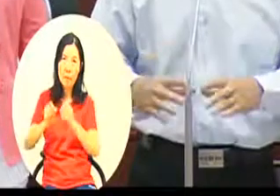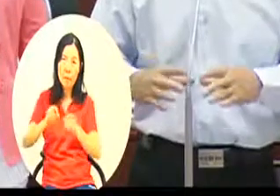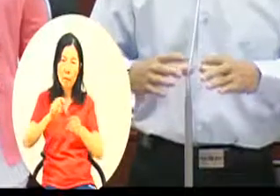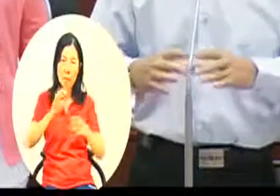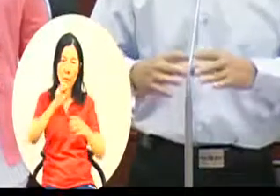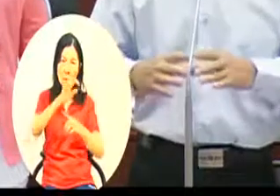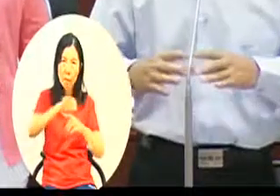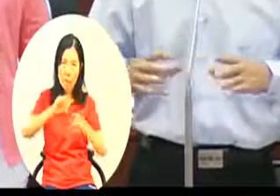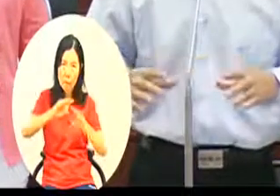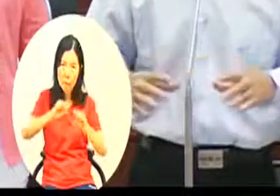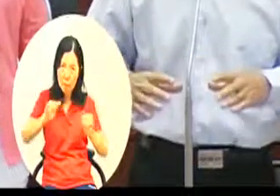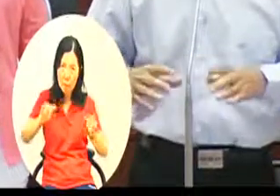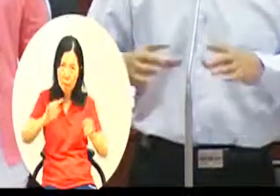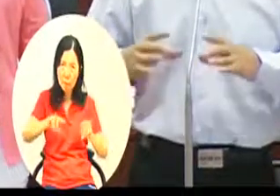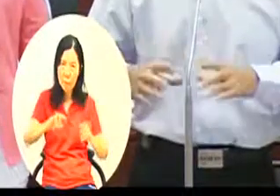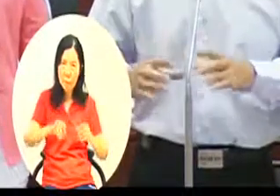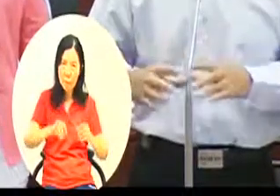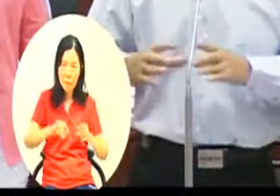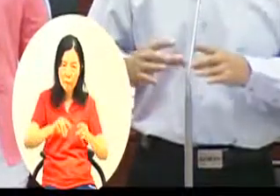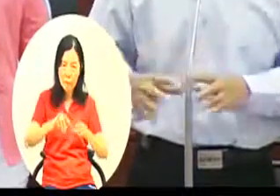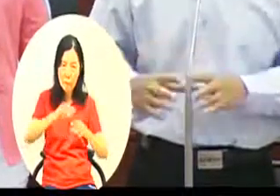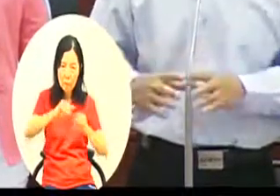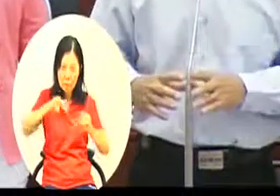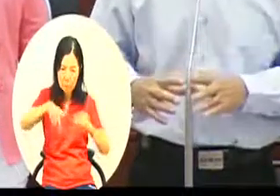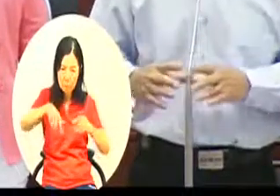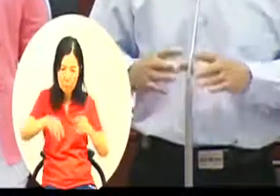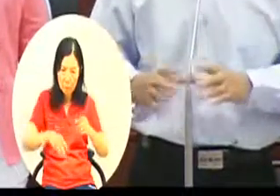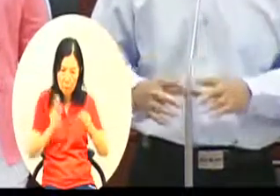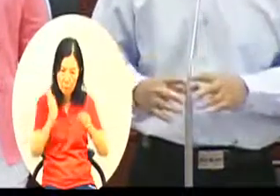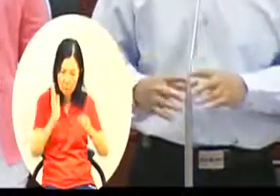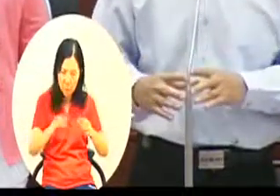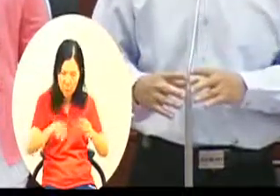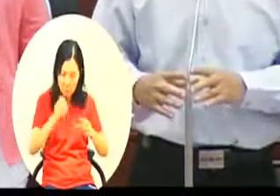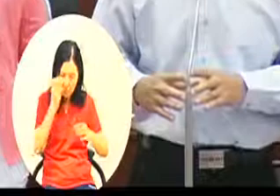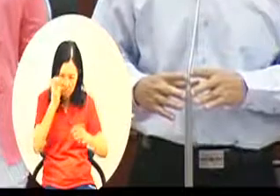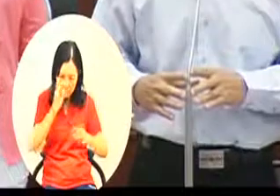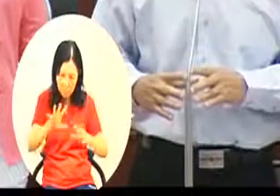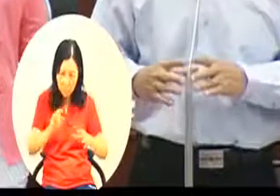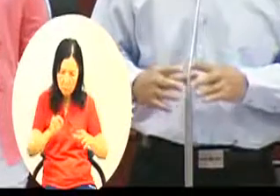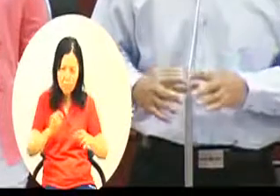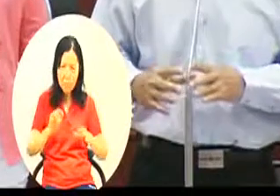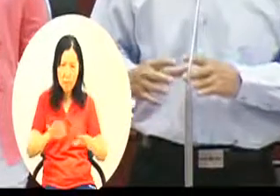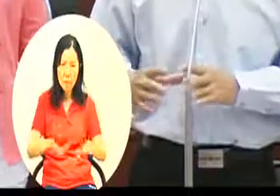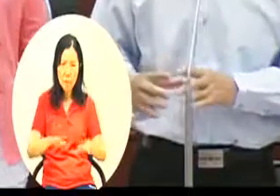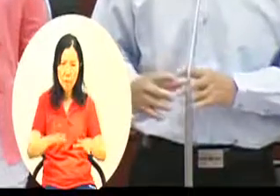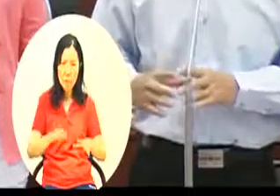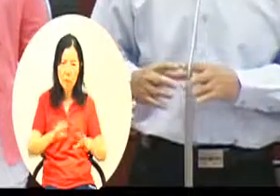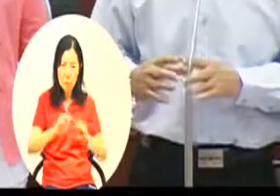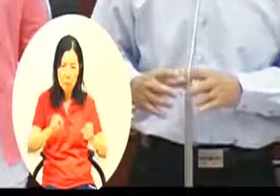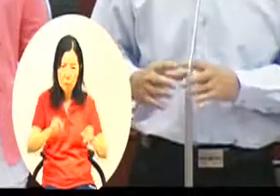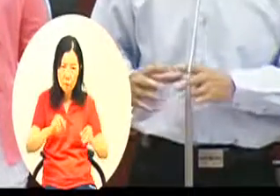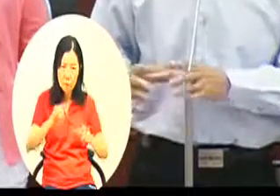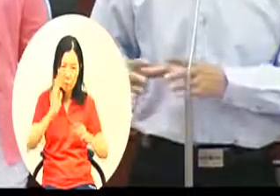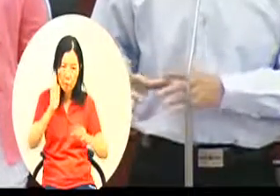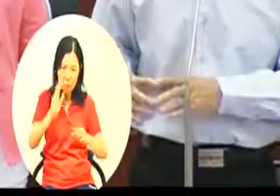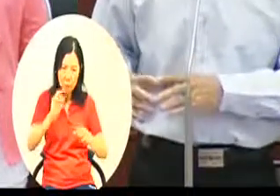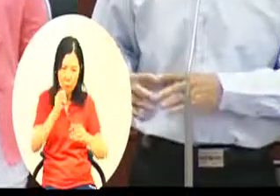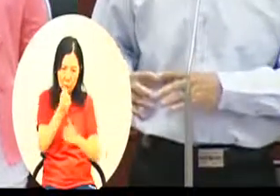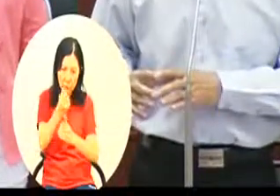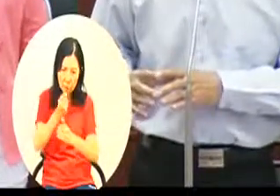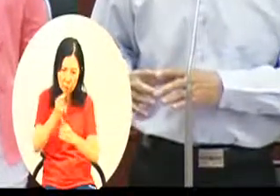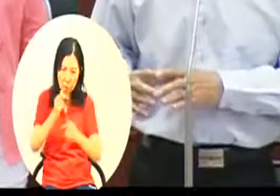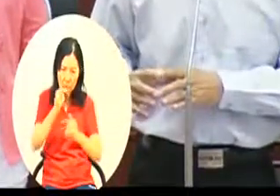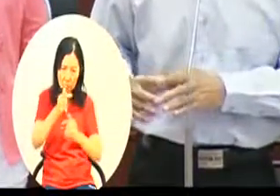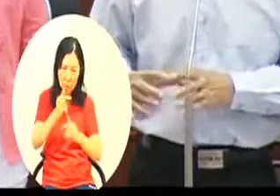地下水土壤我们都去做检测，它也没有超过目前的土壤跟地下水的管制的标